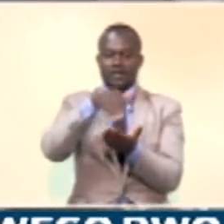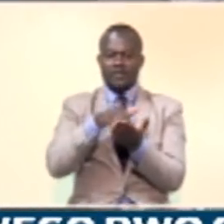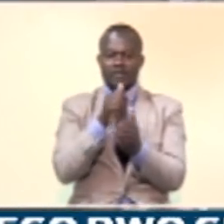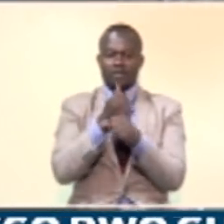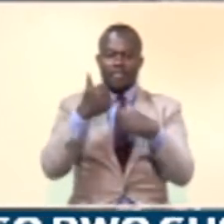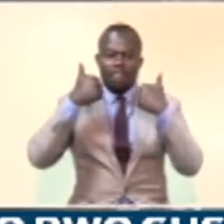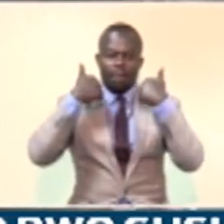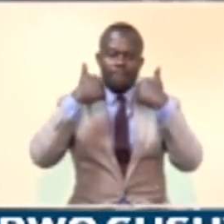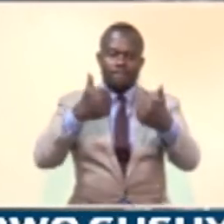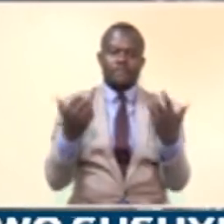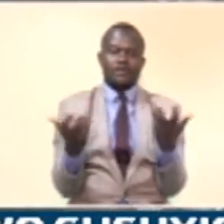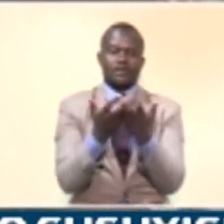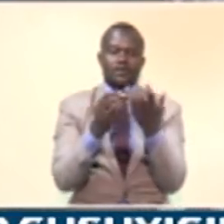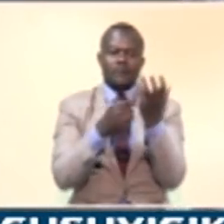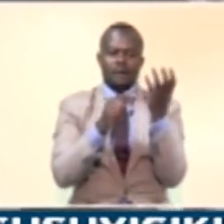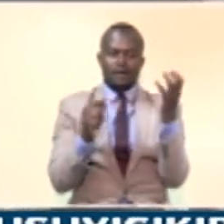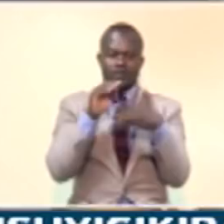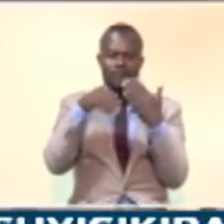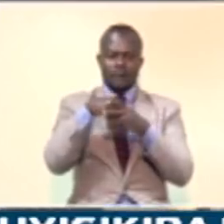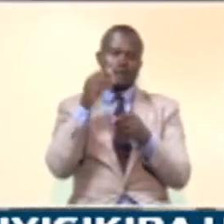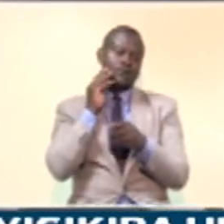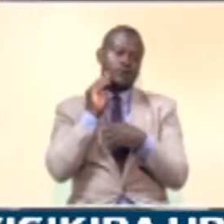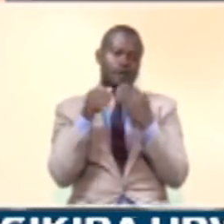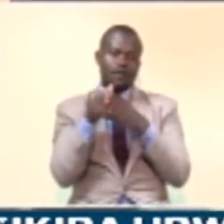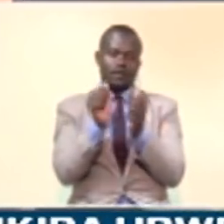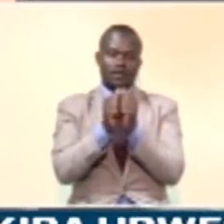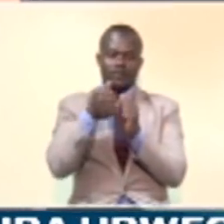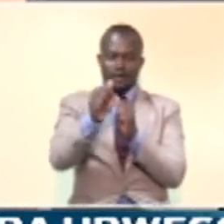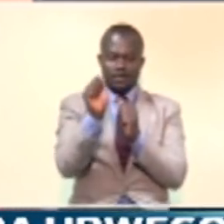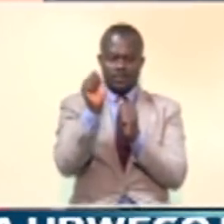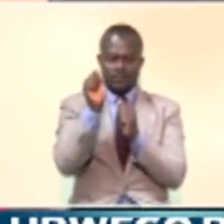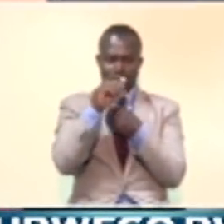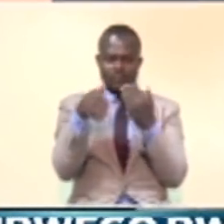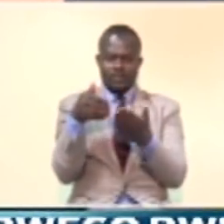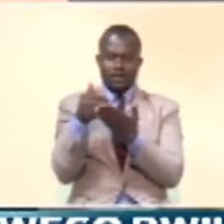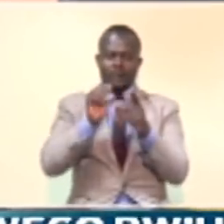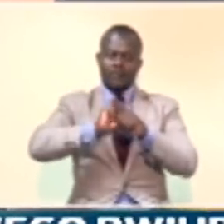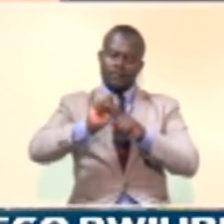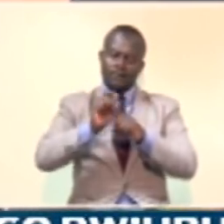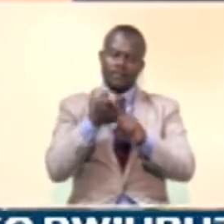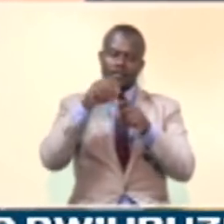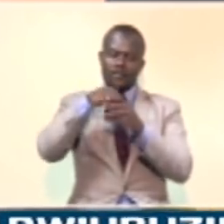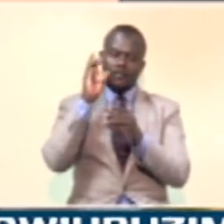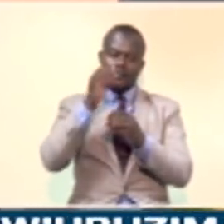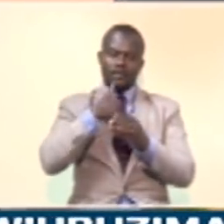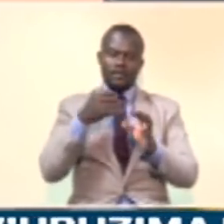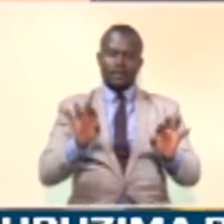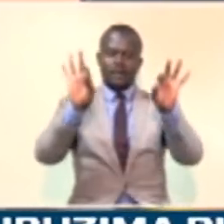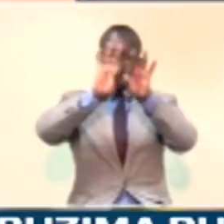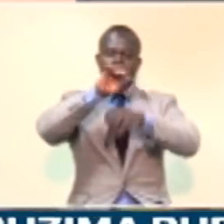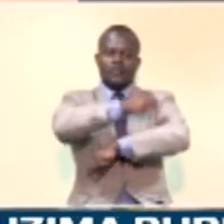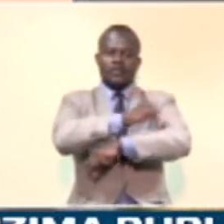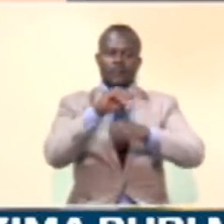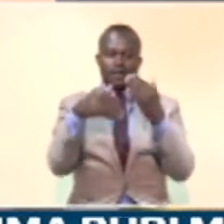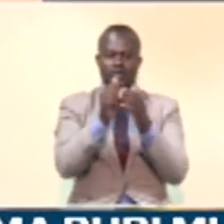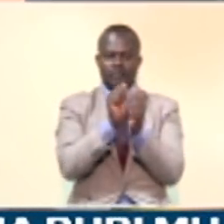kunoza ibijyanye n'ikoranabuhanga arimo kwimenyereza ibijyanye naryo. Amahugurwa ibizavamo bikazagira akamaro abo banyeshuri